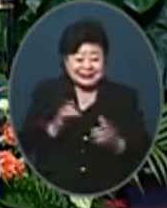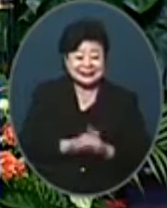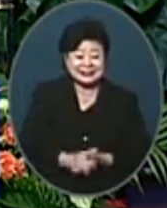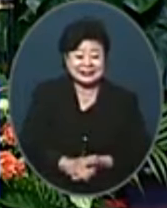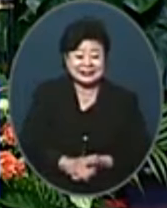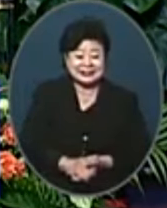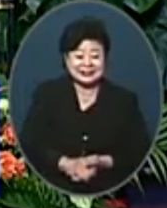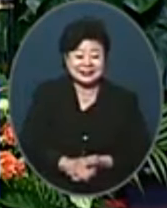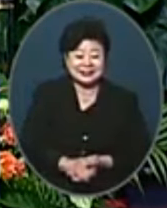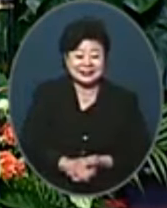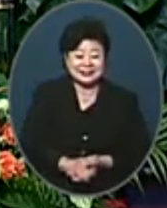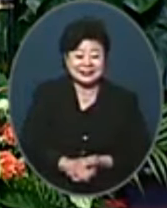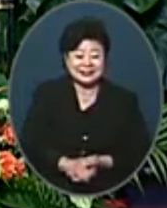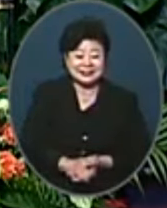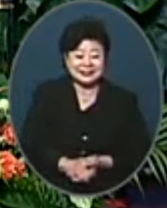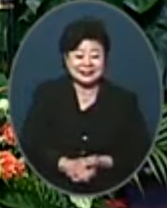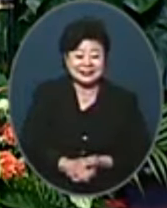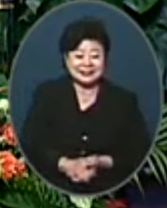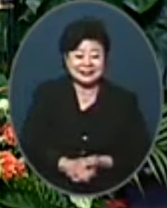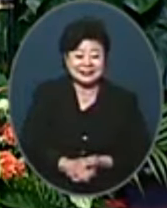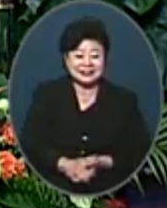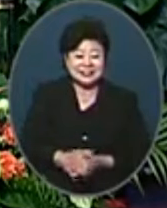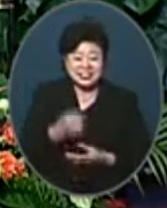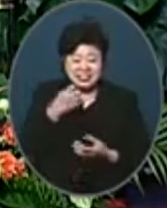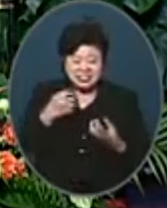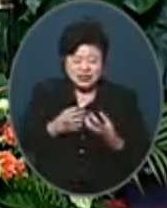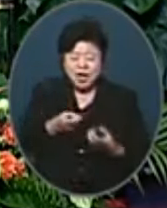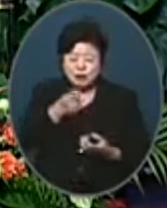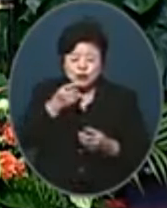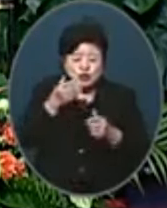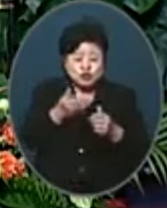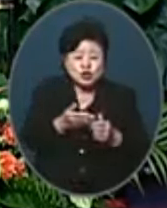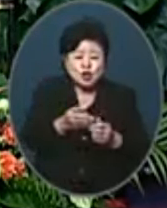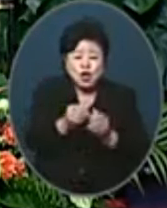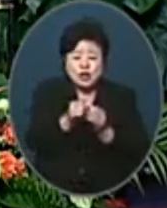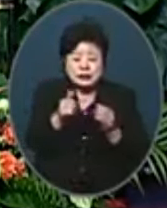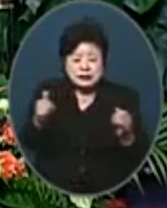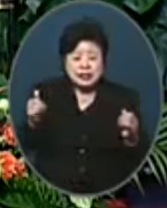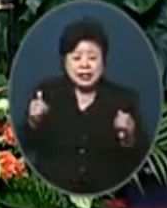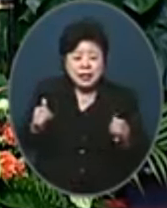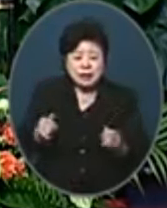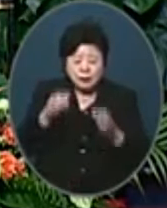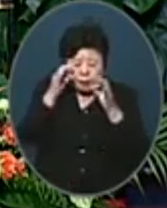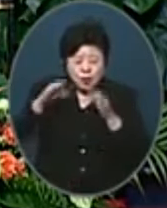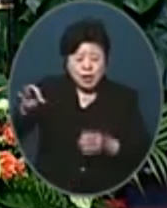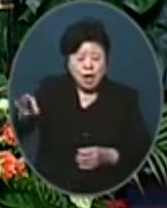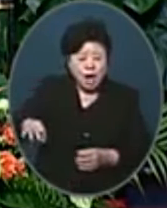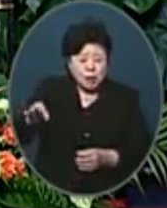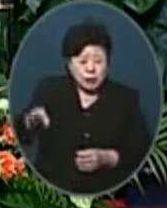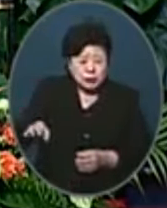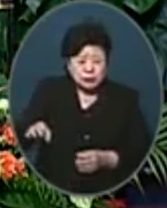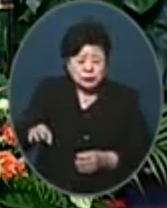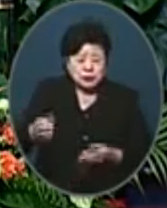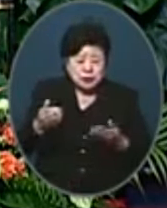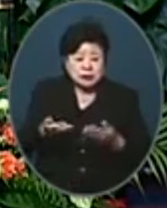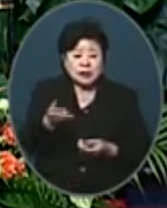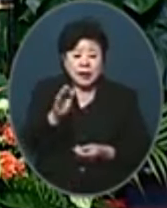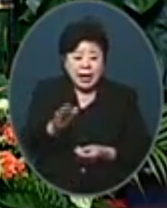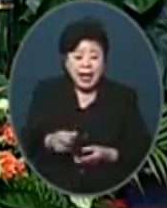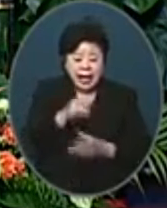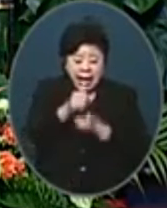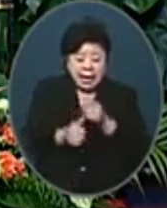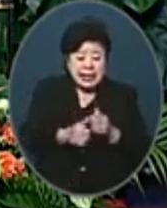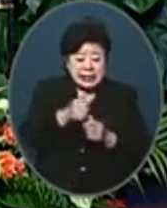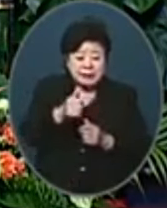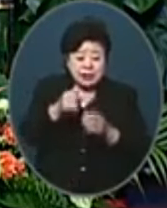아니하리라고 말씀하셨습니다. 냉수 한 그릇은 사람의 눈에 보잘것없고 초라하게 보일 수 있지만